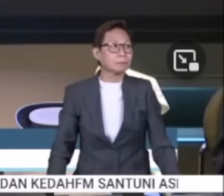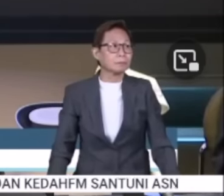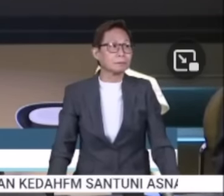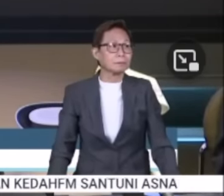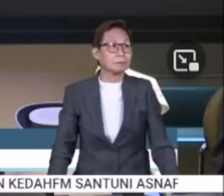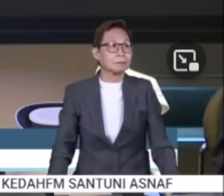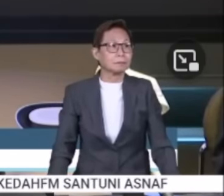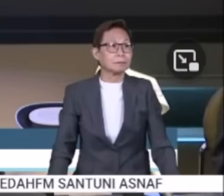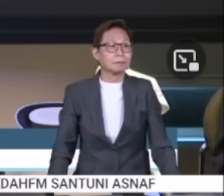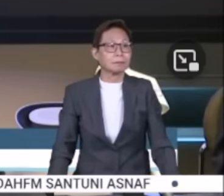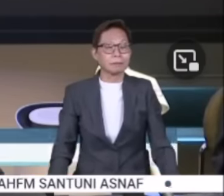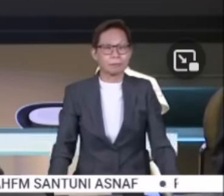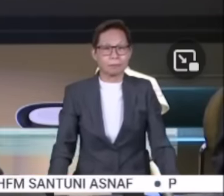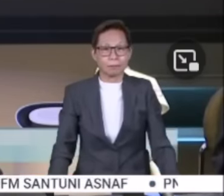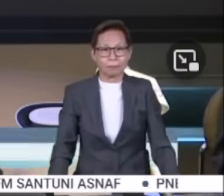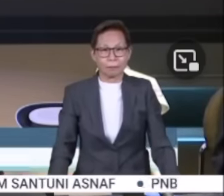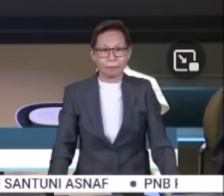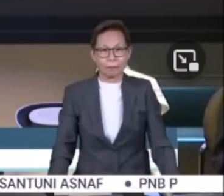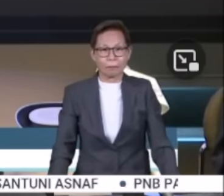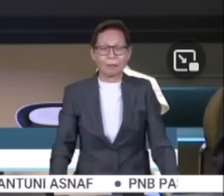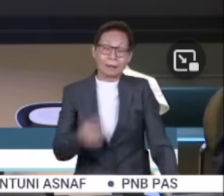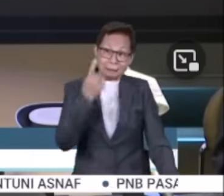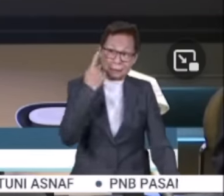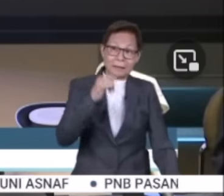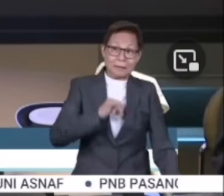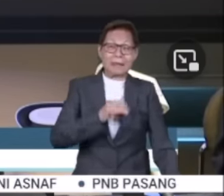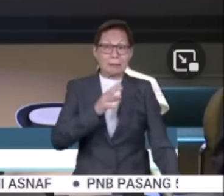Ini seperti tadi yang saya sebut,